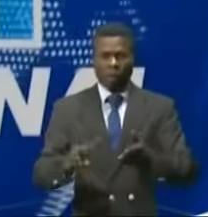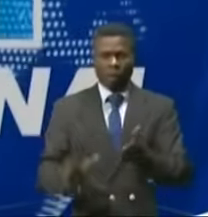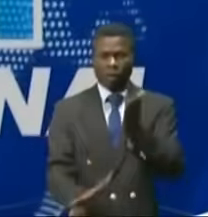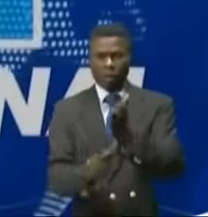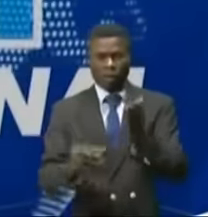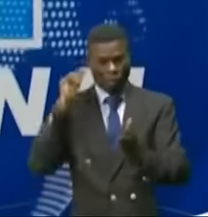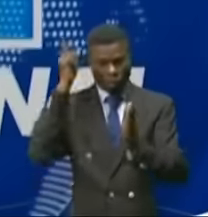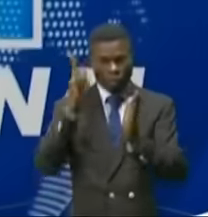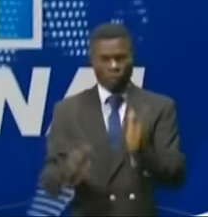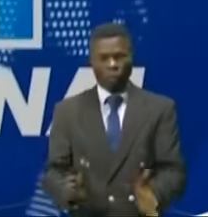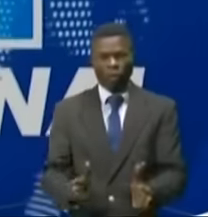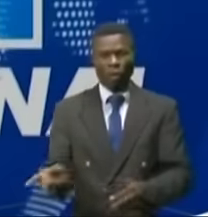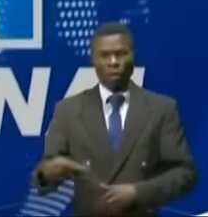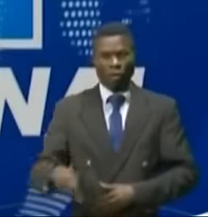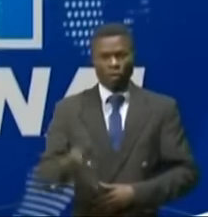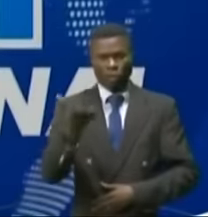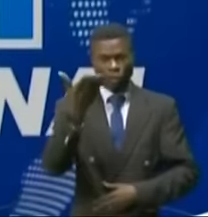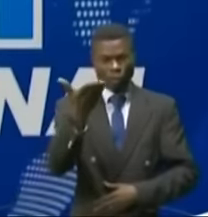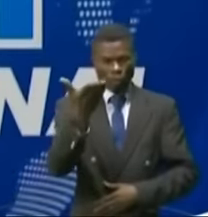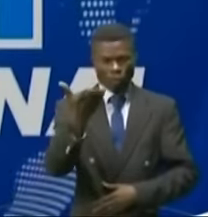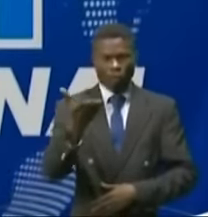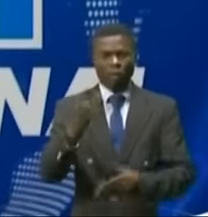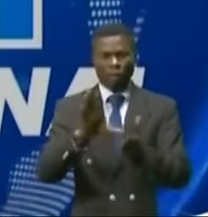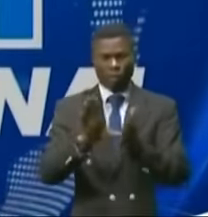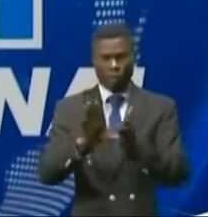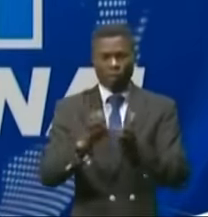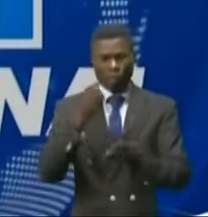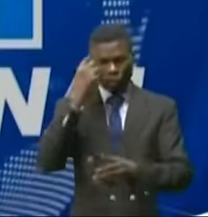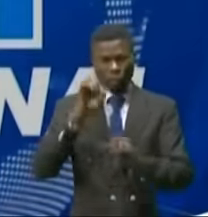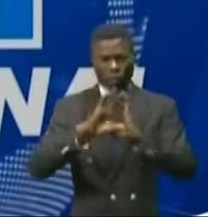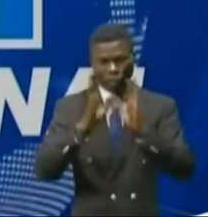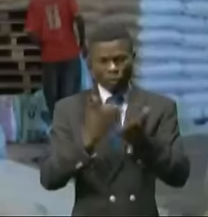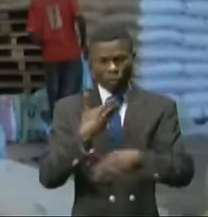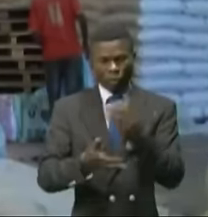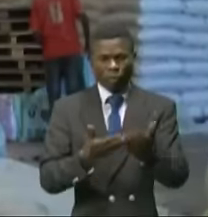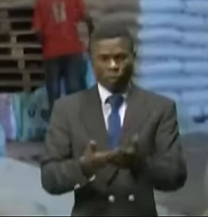la province. Reportage Patrick Michel Moukoul, Naïcha Kiala.